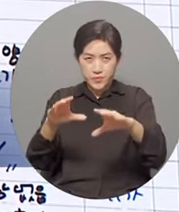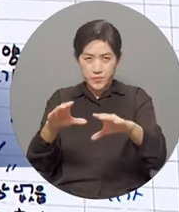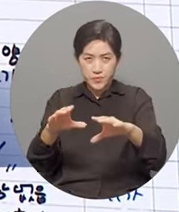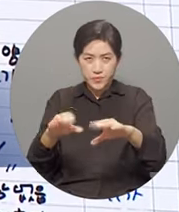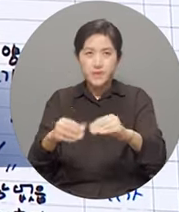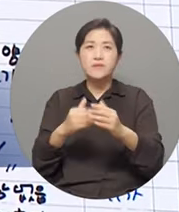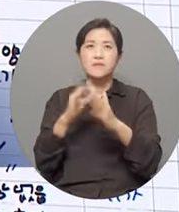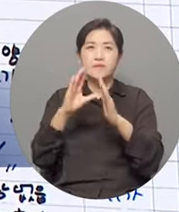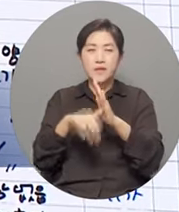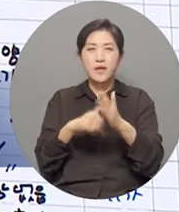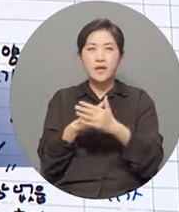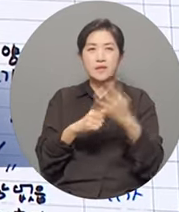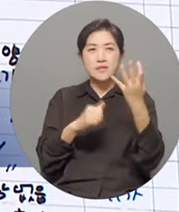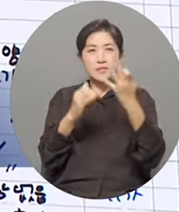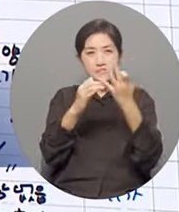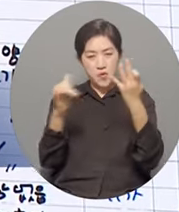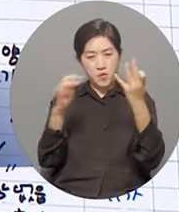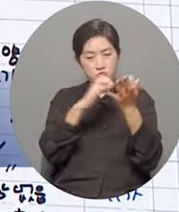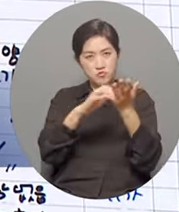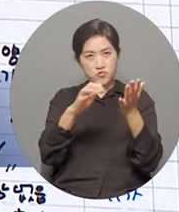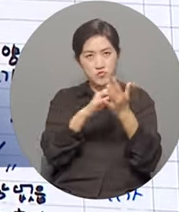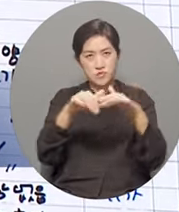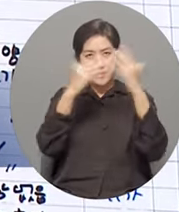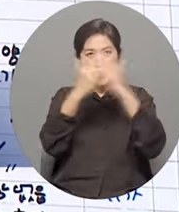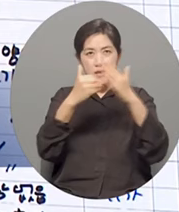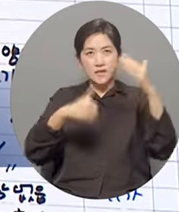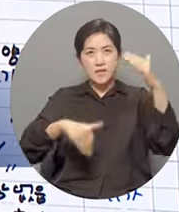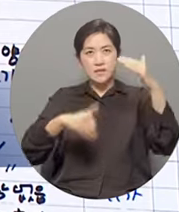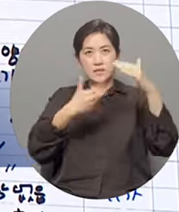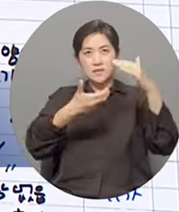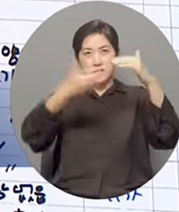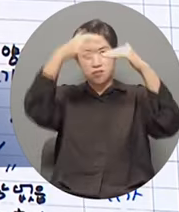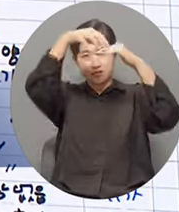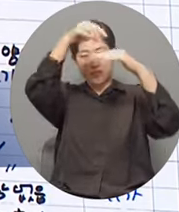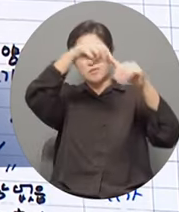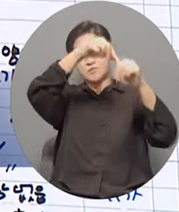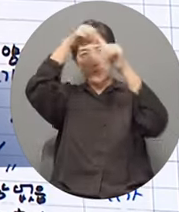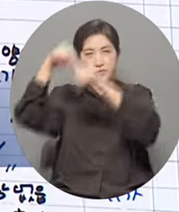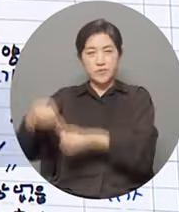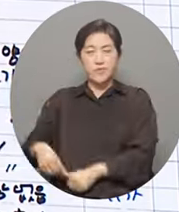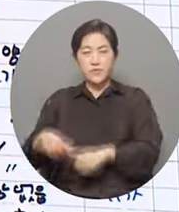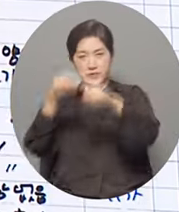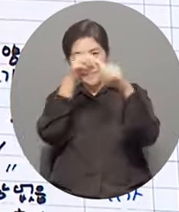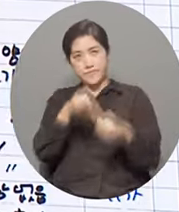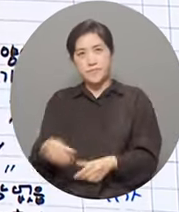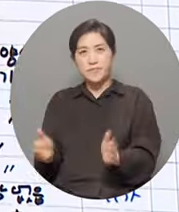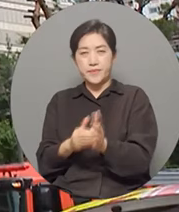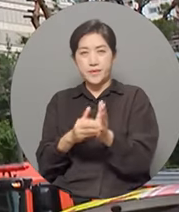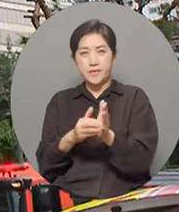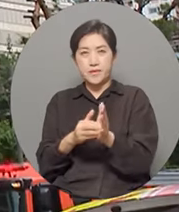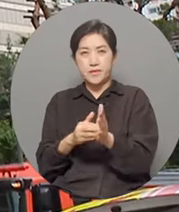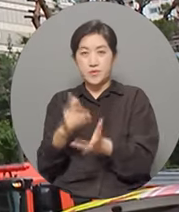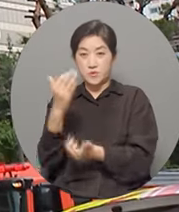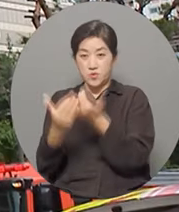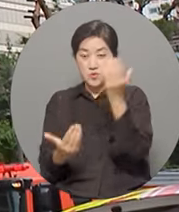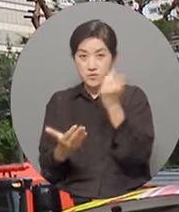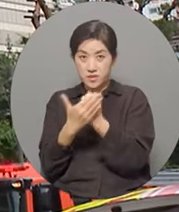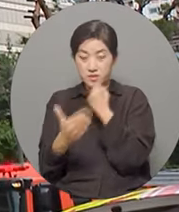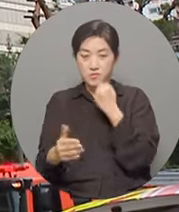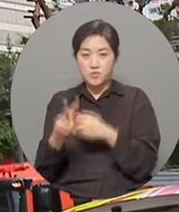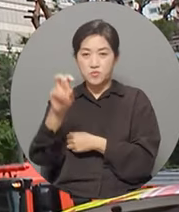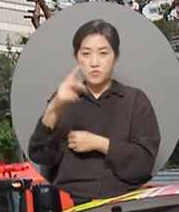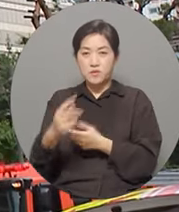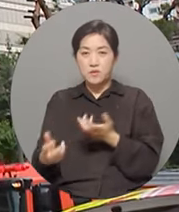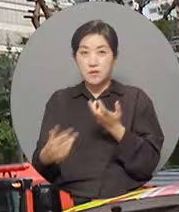때 14명을 전원 지상층으로 구조 완료하였습니다. 이불로 22명이 연기를